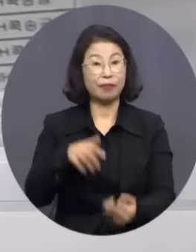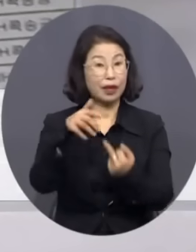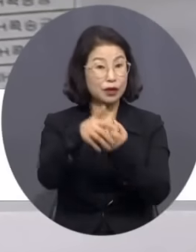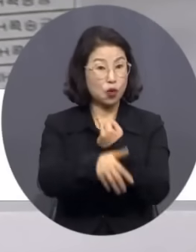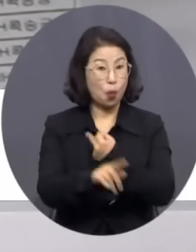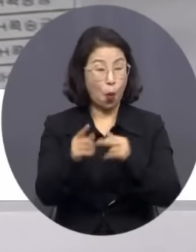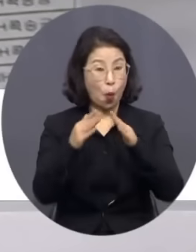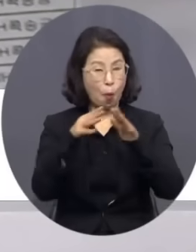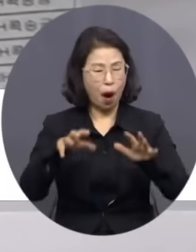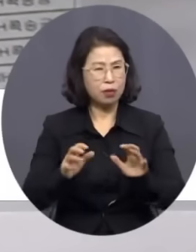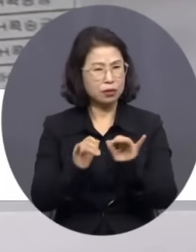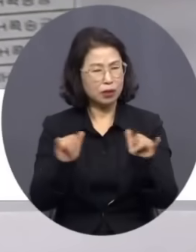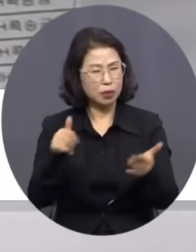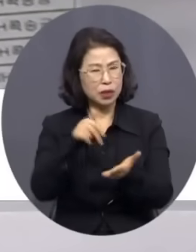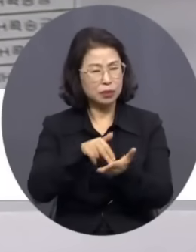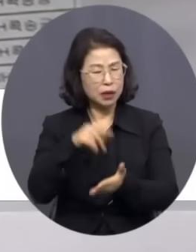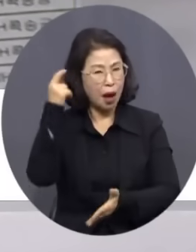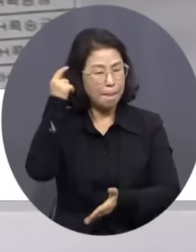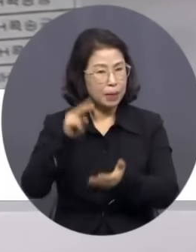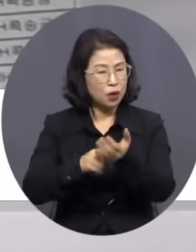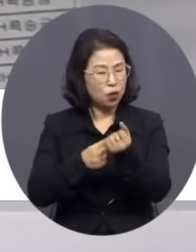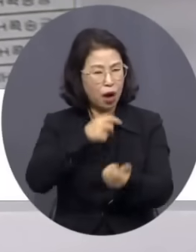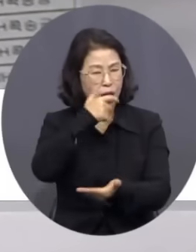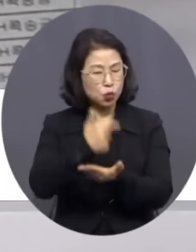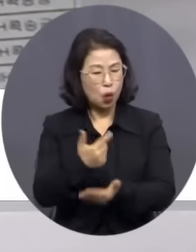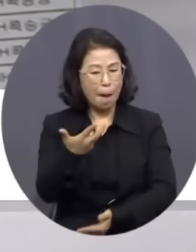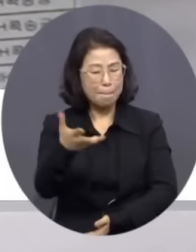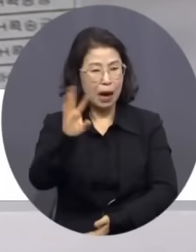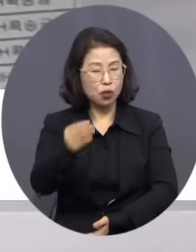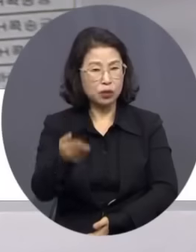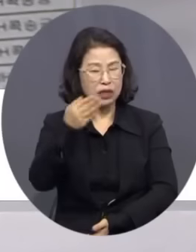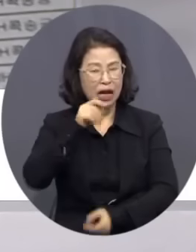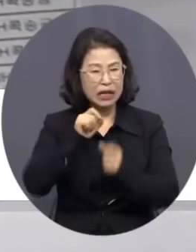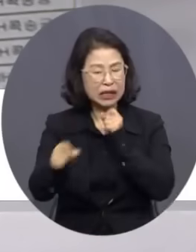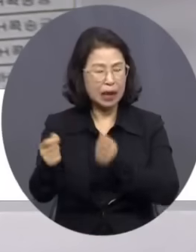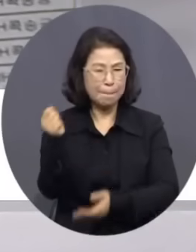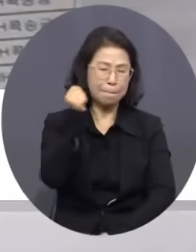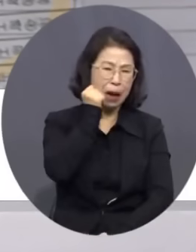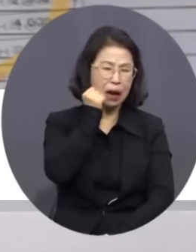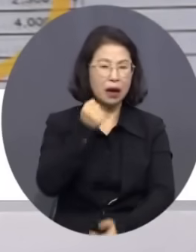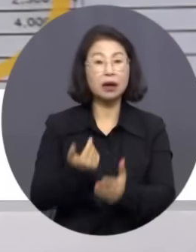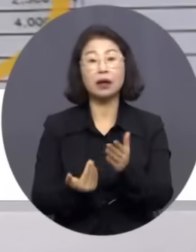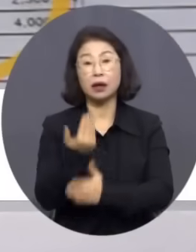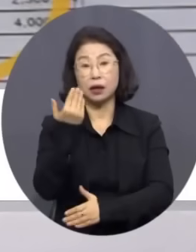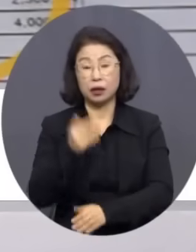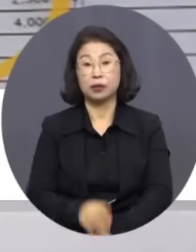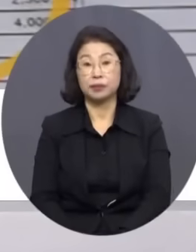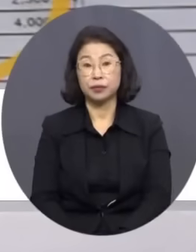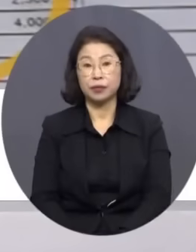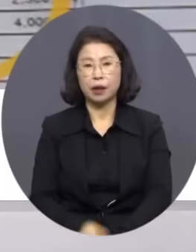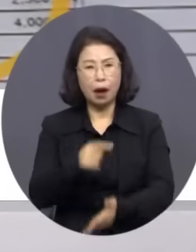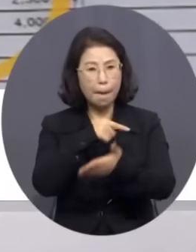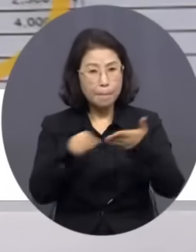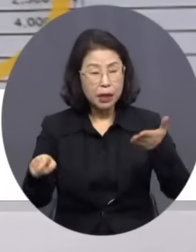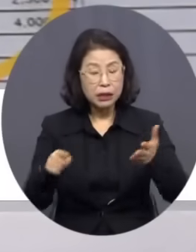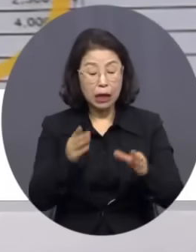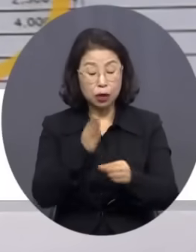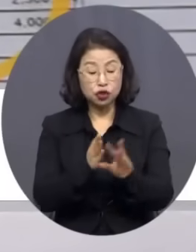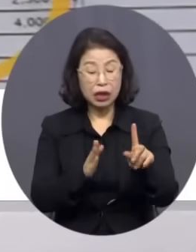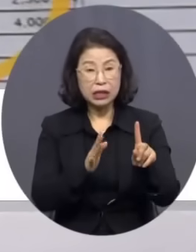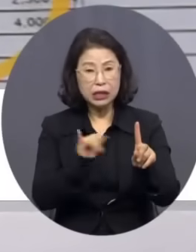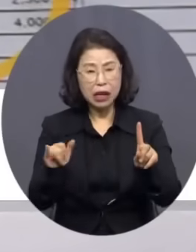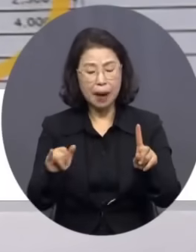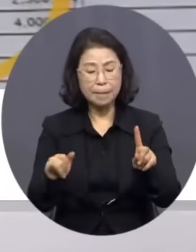서귀포의 한 마을에서 주민들이 미용사에게 속아 8억 원이 넘는 사기를 당하는 사건이 벌어졌는데요. 이 피해자 중 한 명은